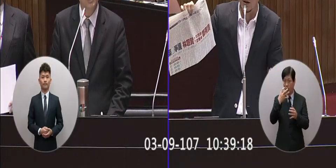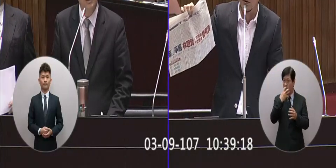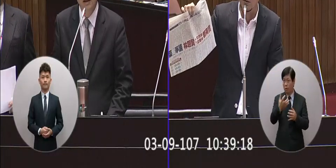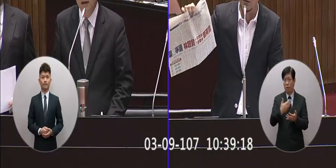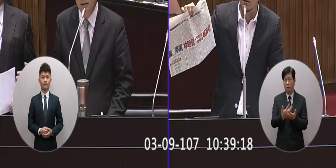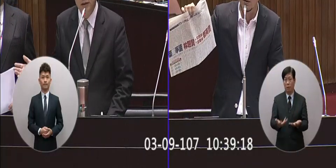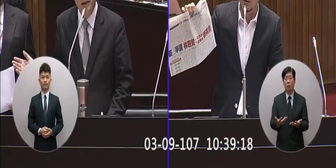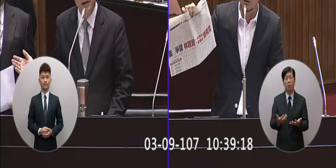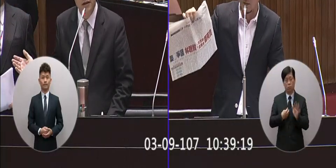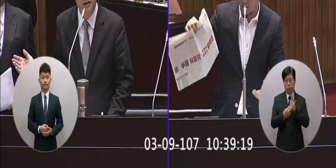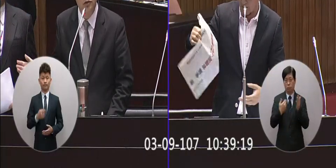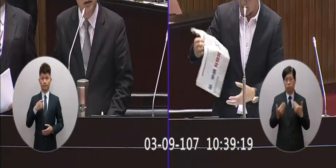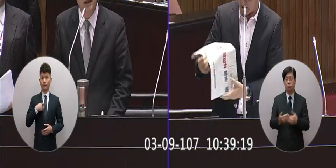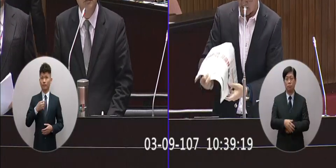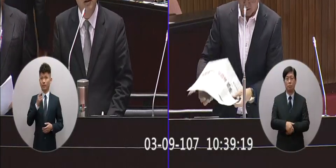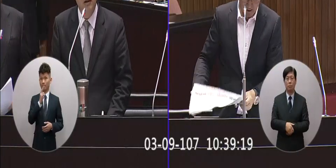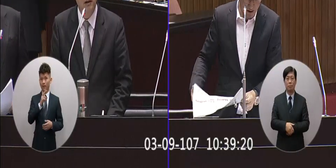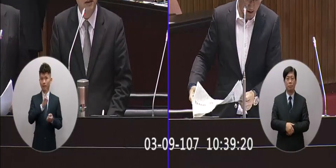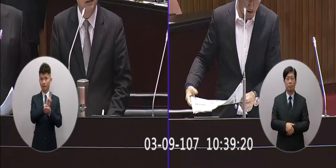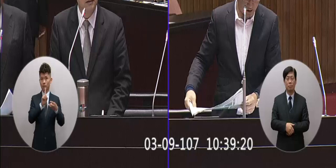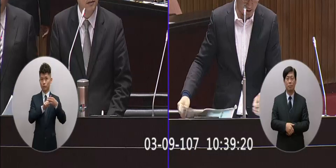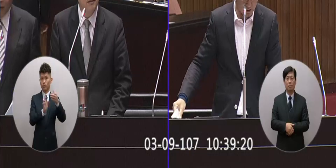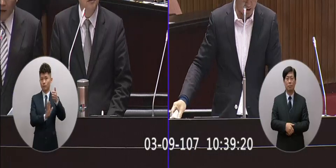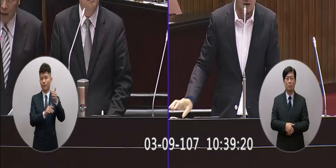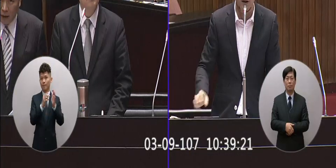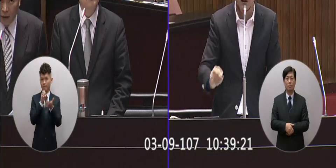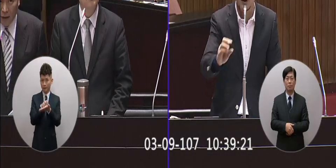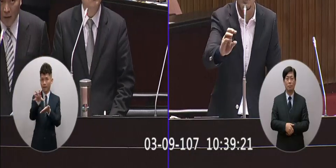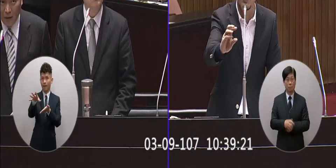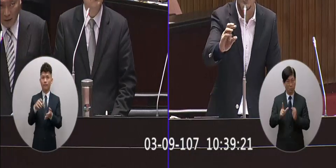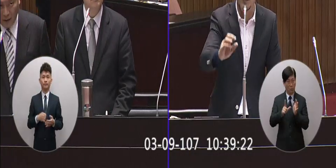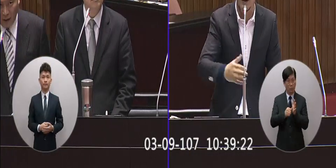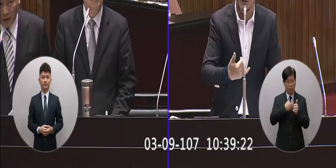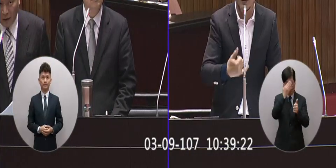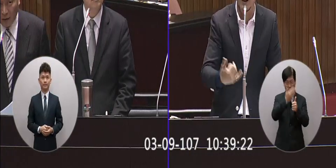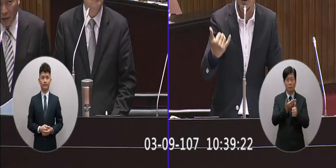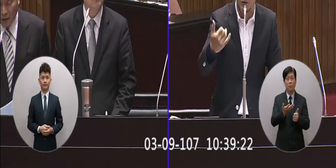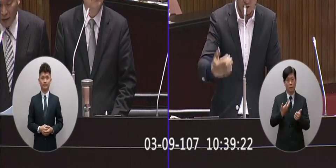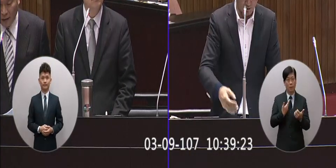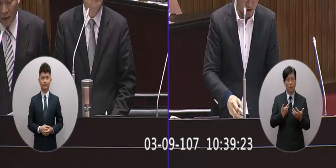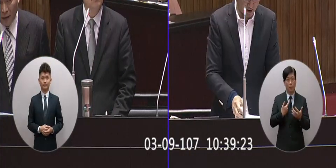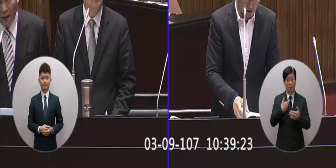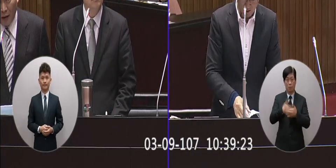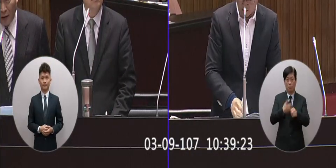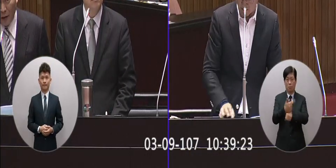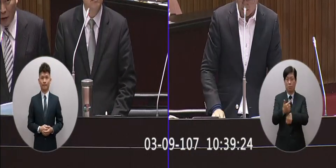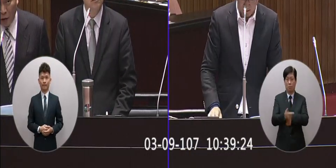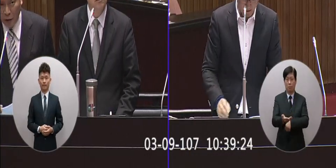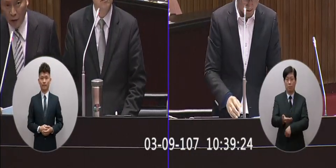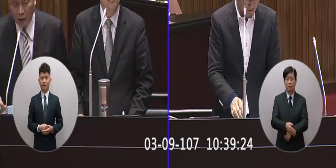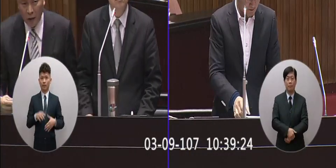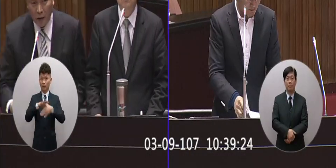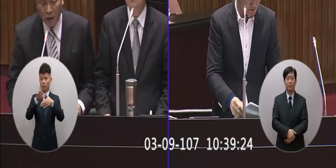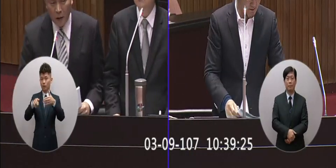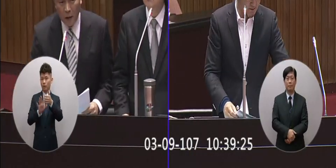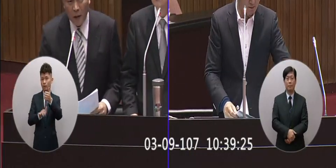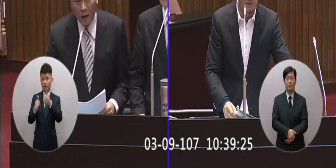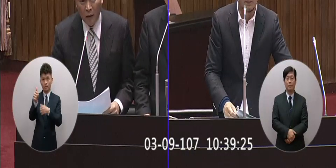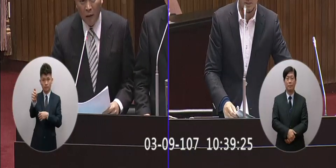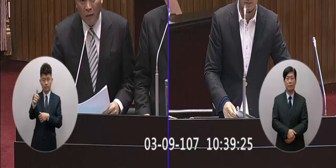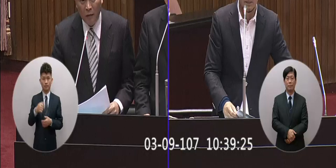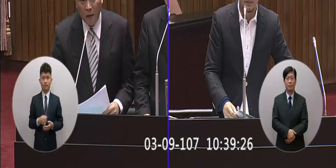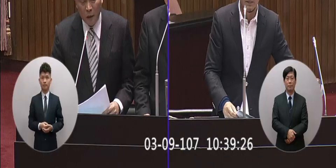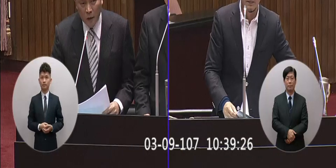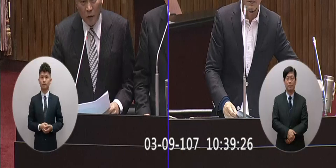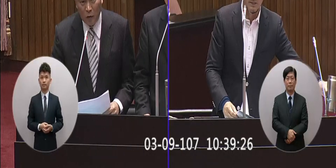今天这个要讲清楚。 我先请林主委跟你报告。 可以，那时间可能就麻烦你了，好不好？因为我老文经理哈。 谢谢林委员。其实